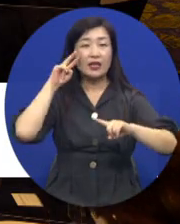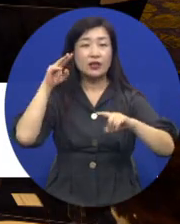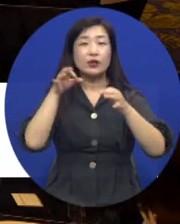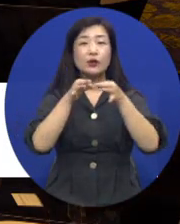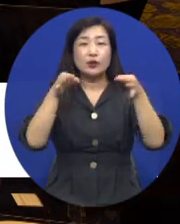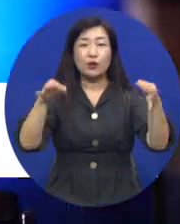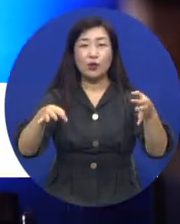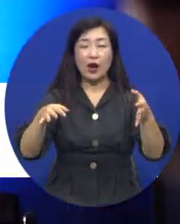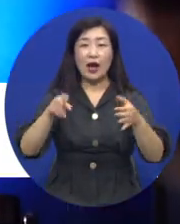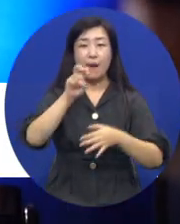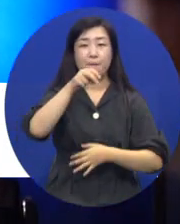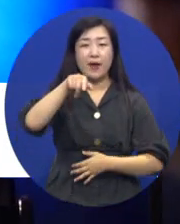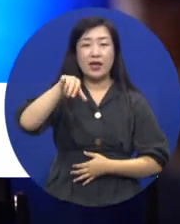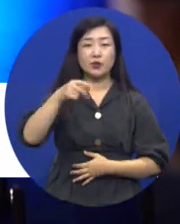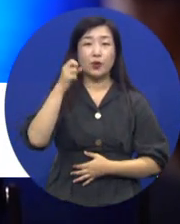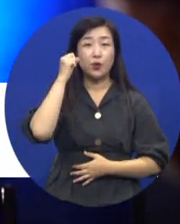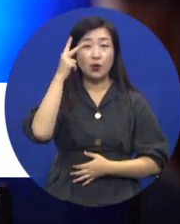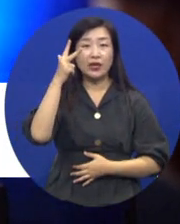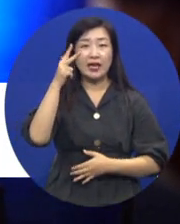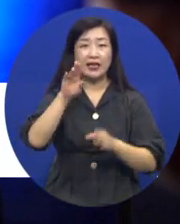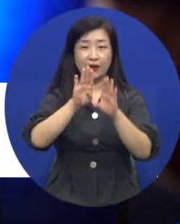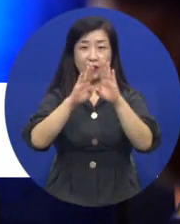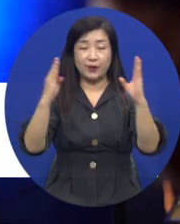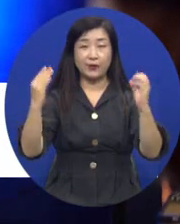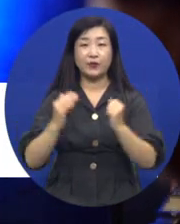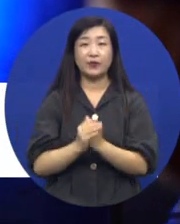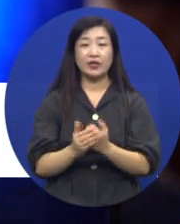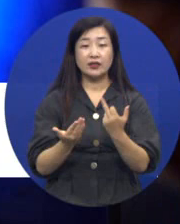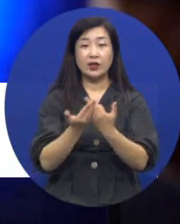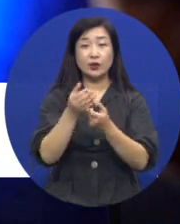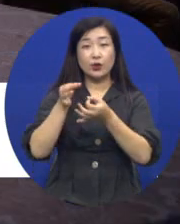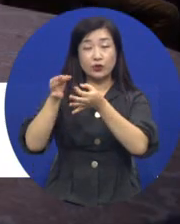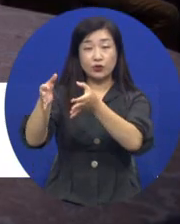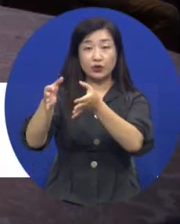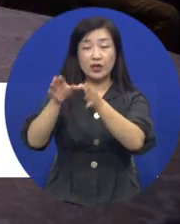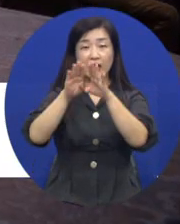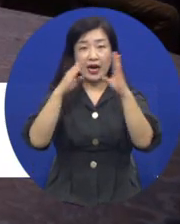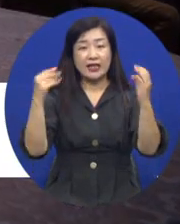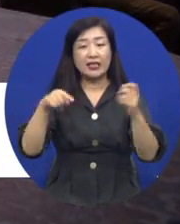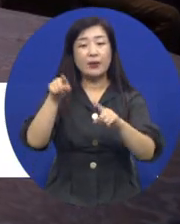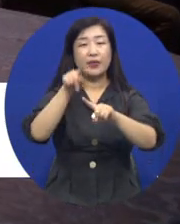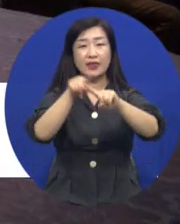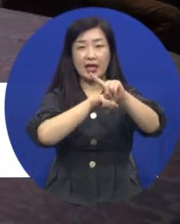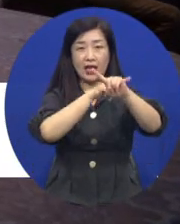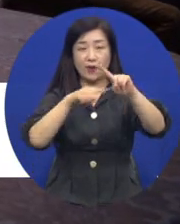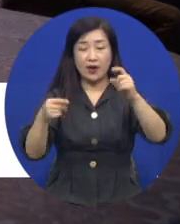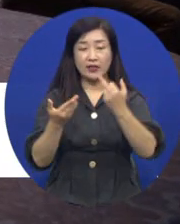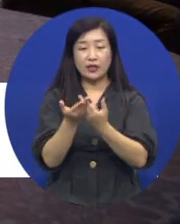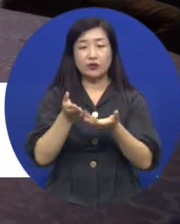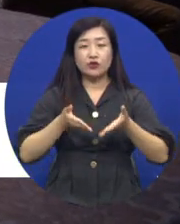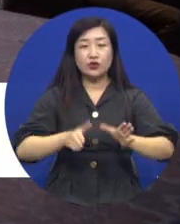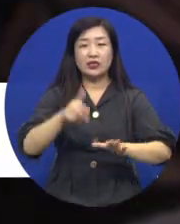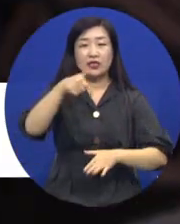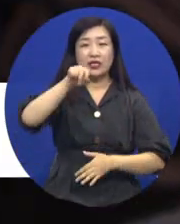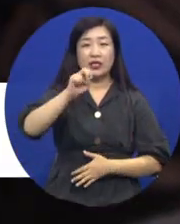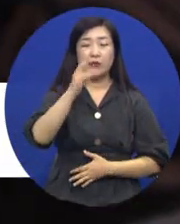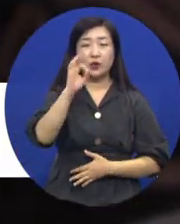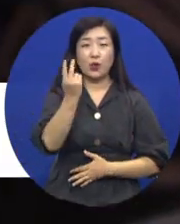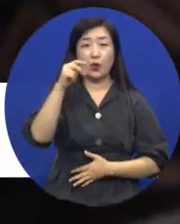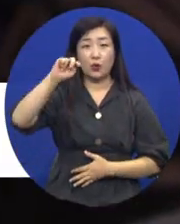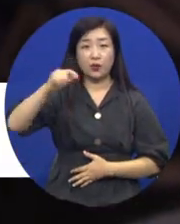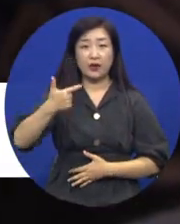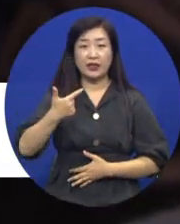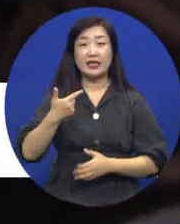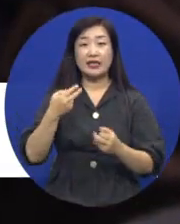일정으로 메종글래드 제주에서 열렸습니다. 제주도가 주최하는 이번 대회에서는 제주 출신 김용민 미국